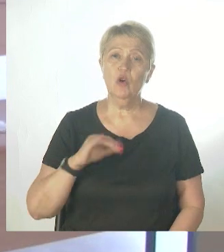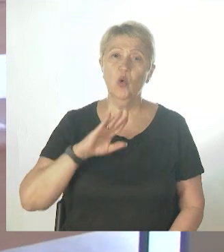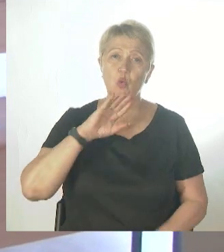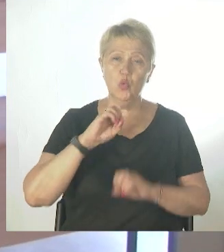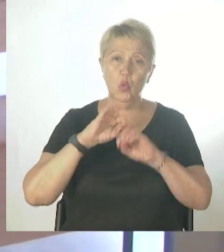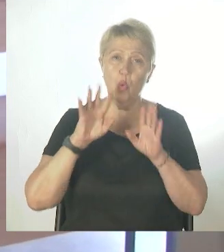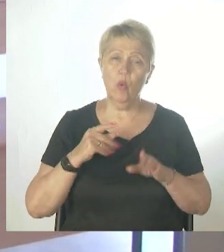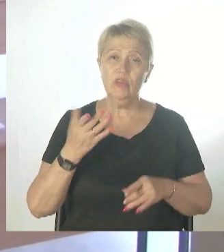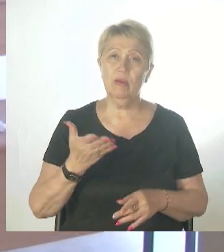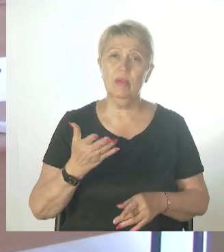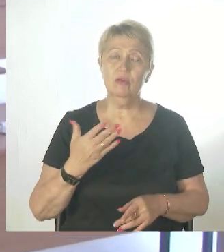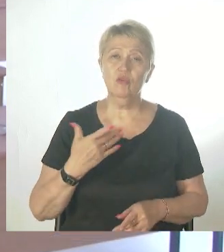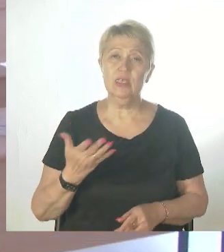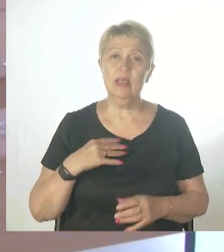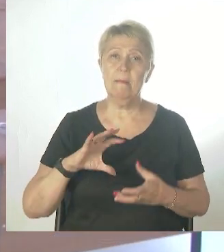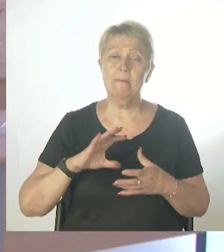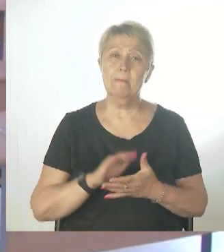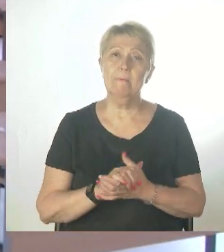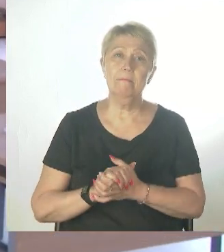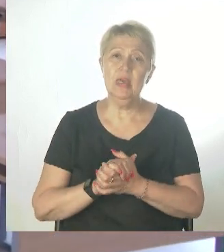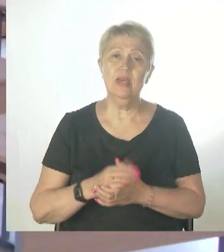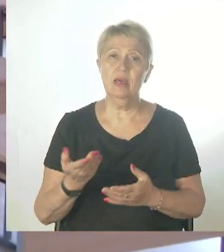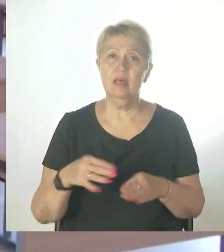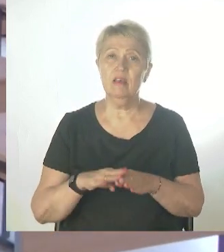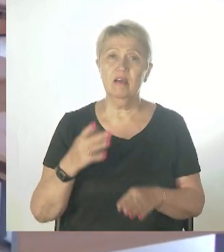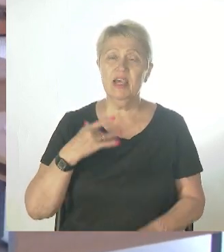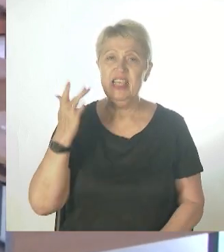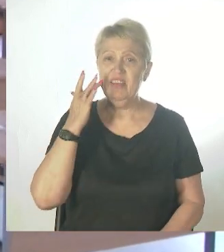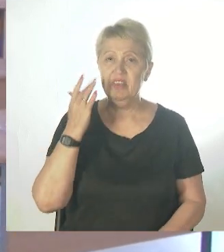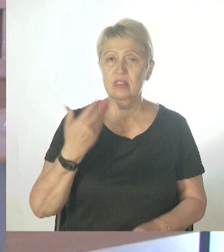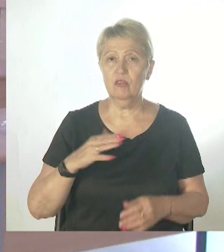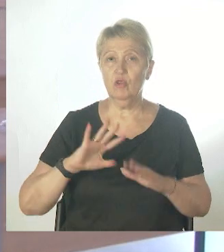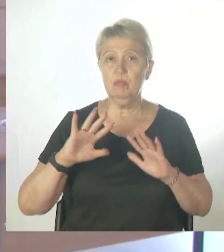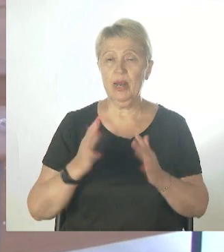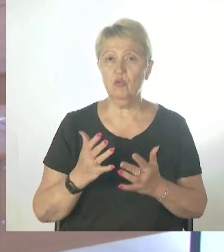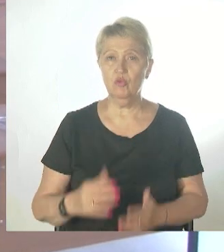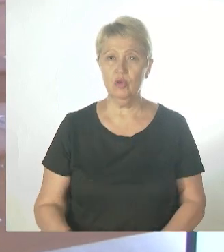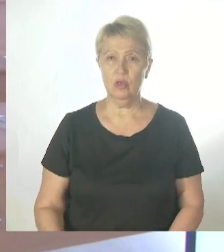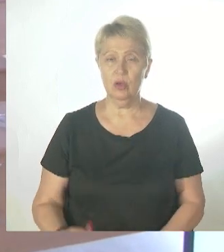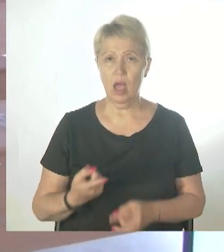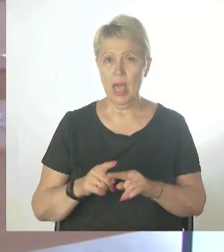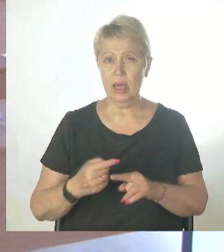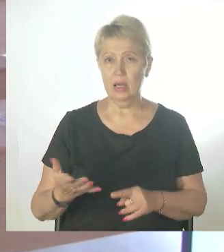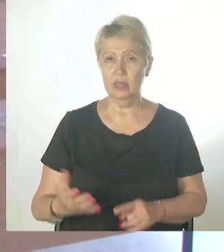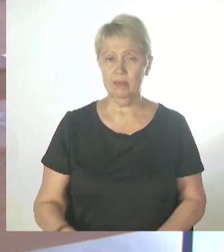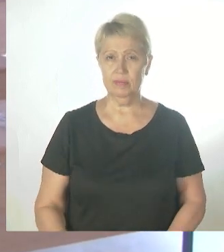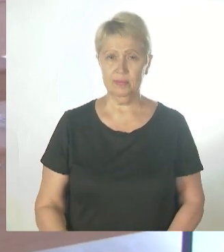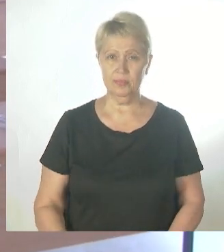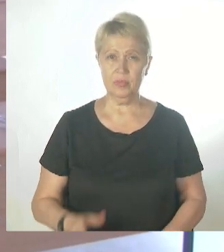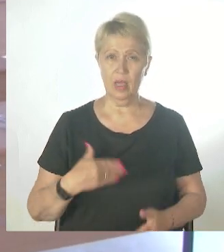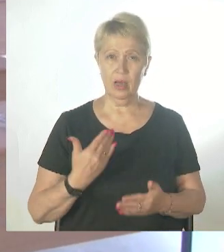в духовном вот мире так не всегда так происходит. Вот. И это, к